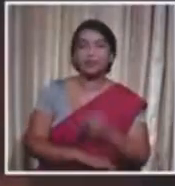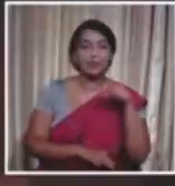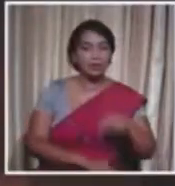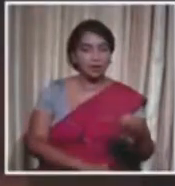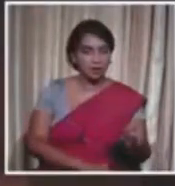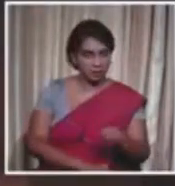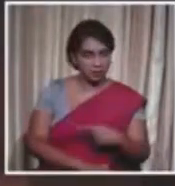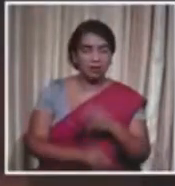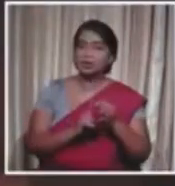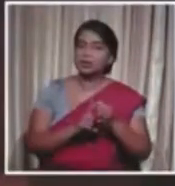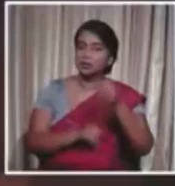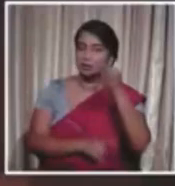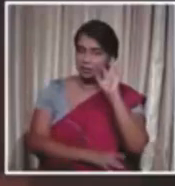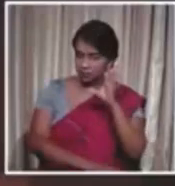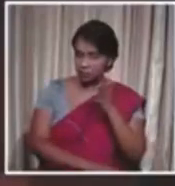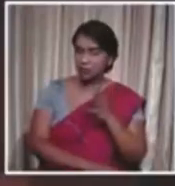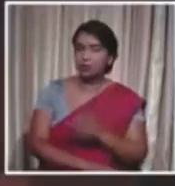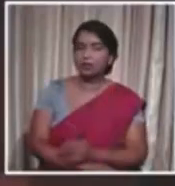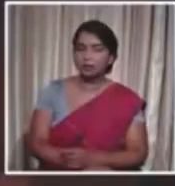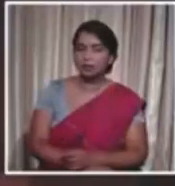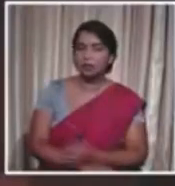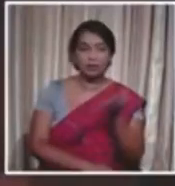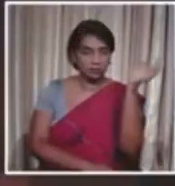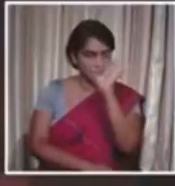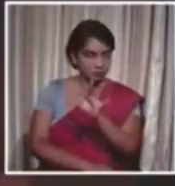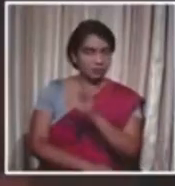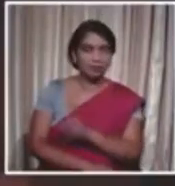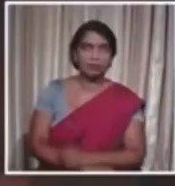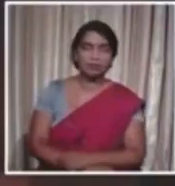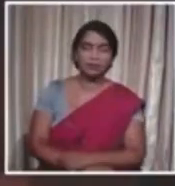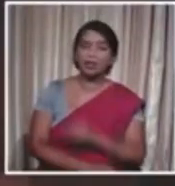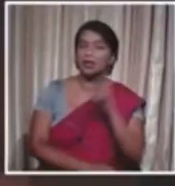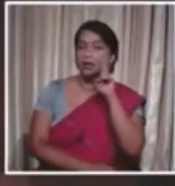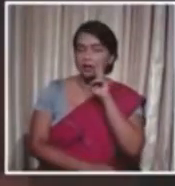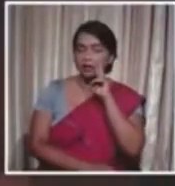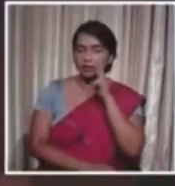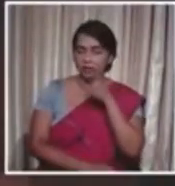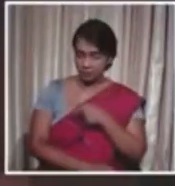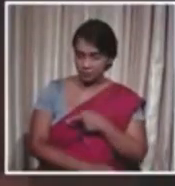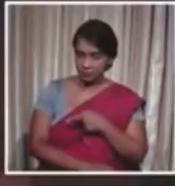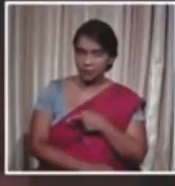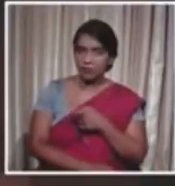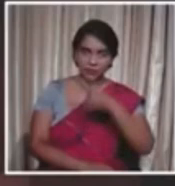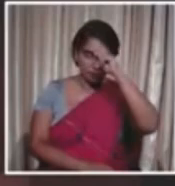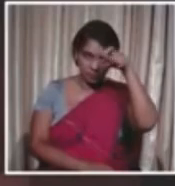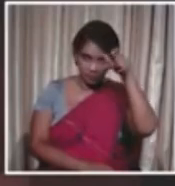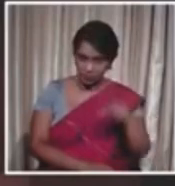dina janadhipati dhoorayata patvu Ranil Wickremesinghe